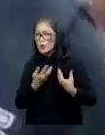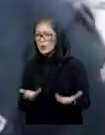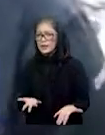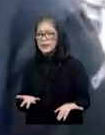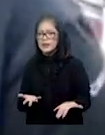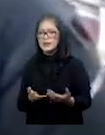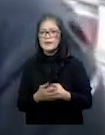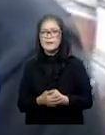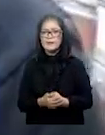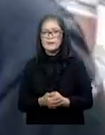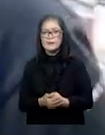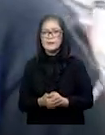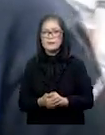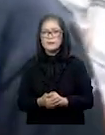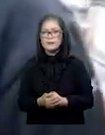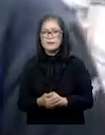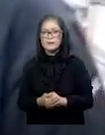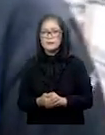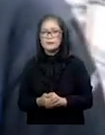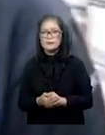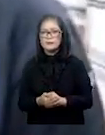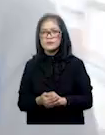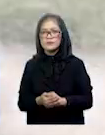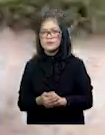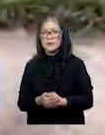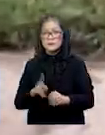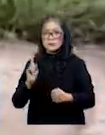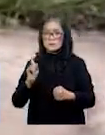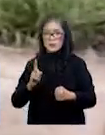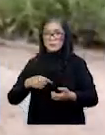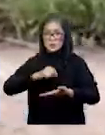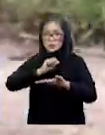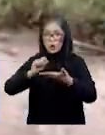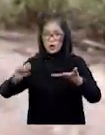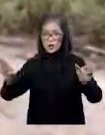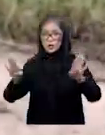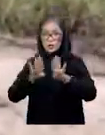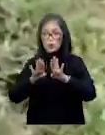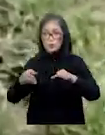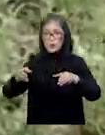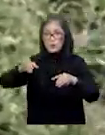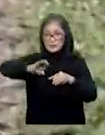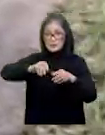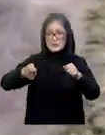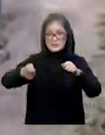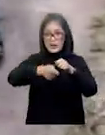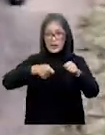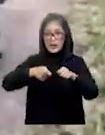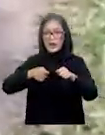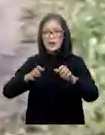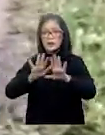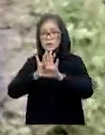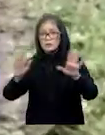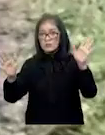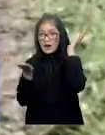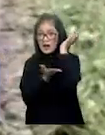Satu minggu lebih kurang lagi kami segel sekolahan. Selain memasang blokade kayu, sejumlah keluarga ahli waris